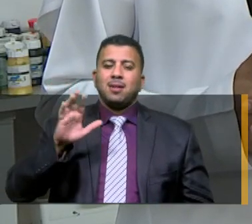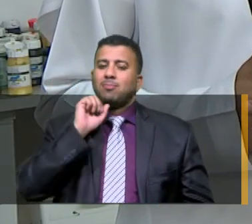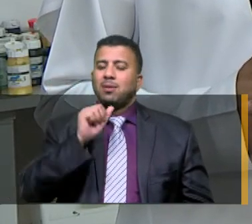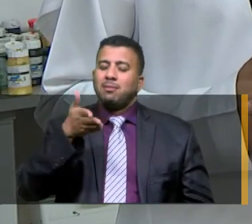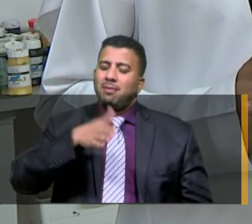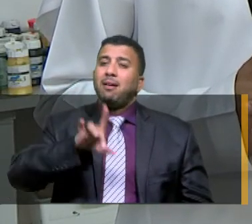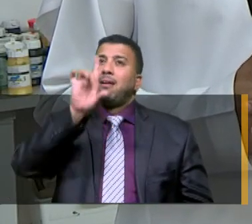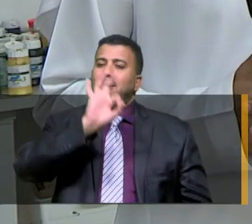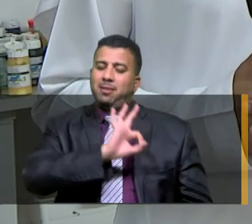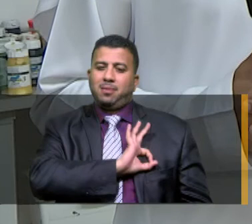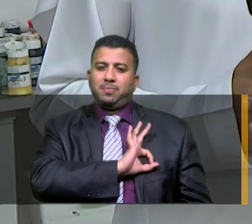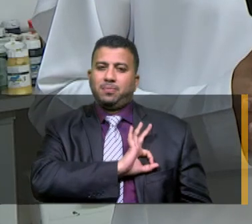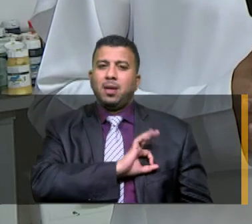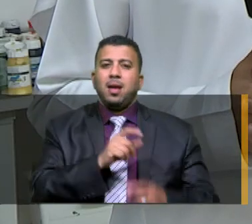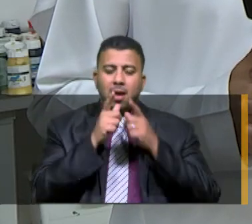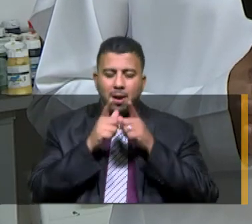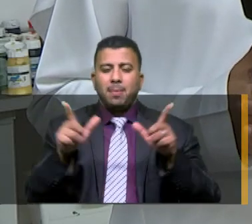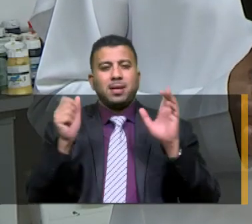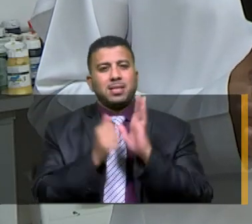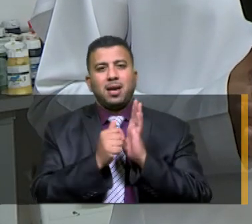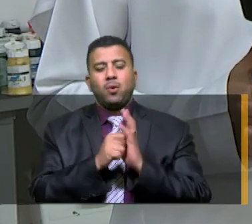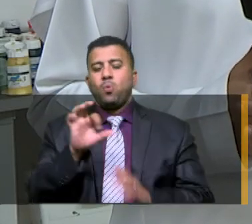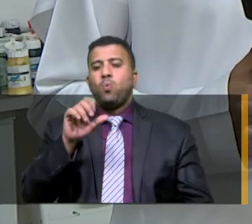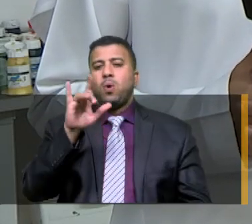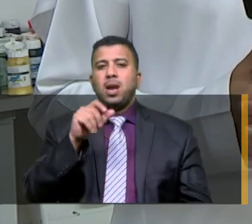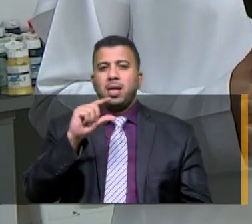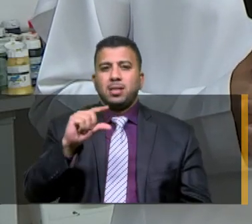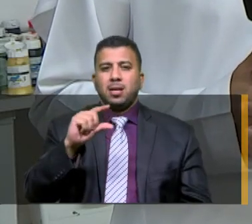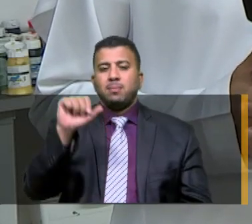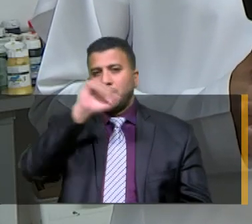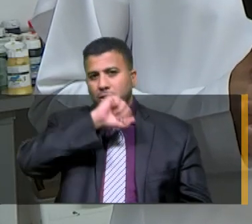طيب الله ثراه. لأخبار الدار، وليد الأصبحي من الشارقة.